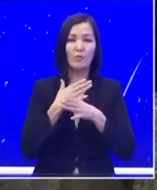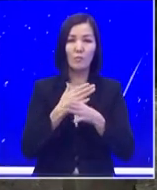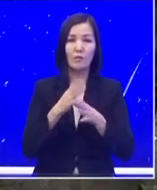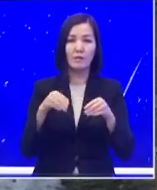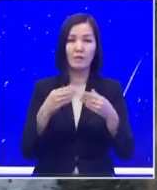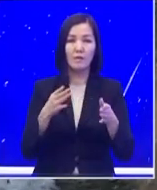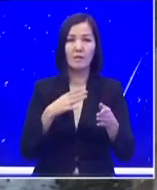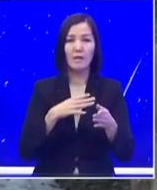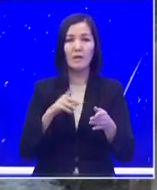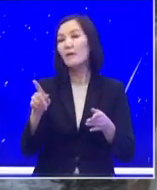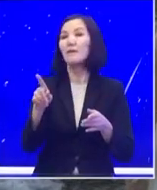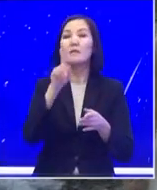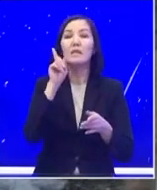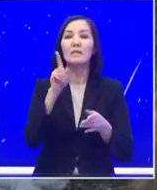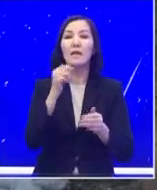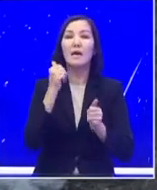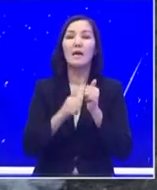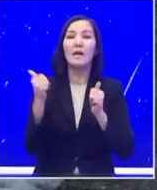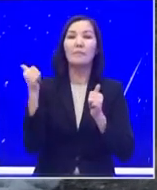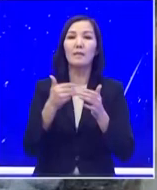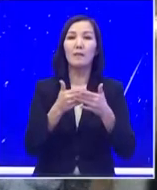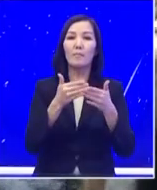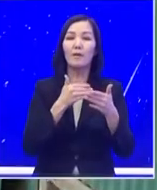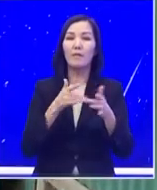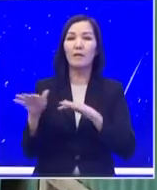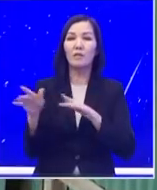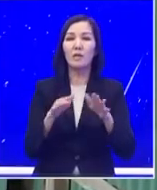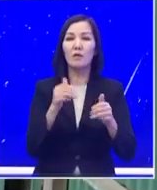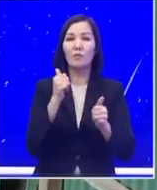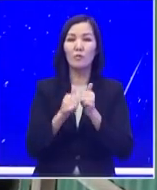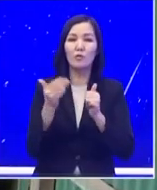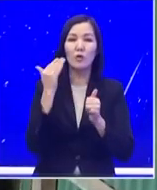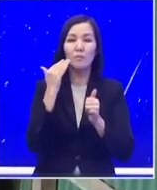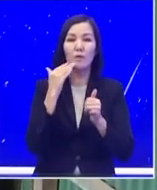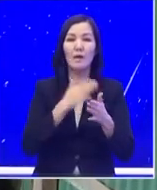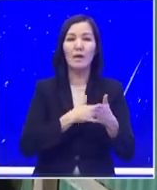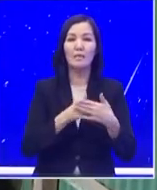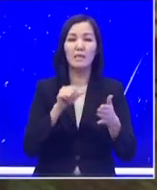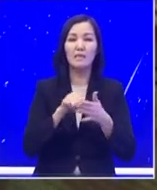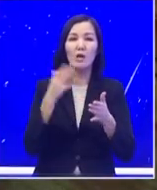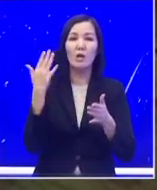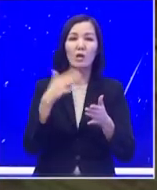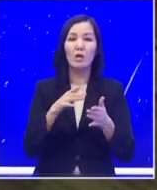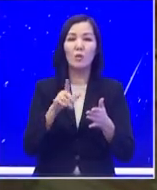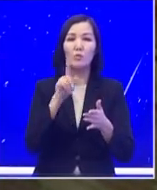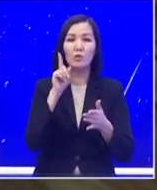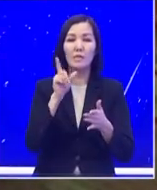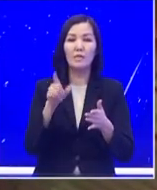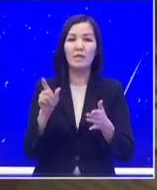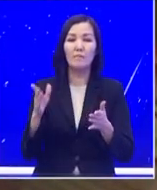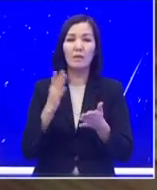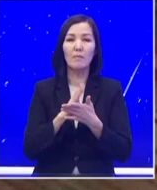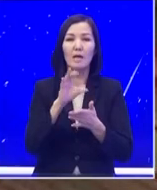жүр. Жастар әр апта сайын профилактикалық шараларға үнемі атсалысып тұрады. Қатарында 50-ден аса жас бар. Олар